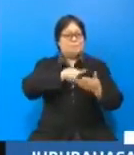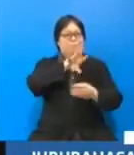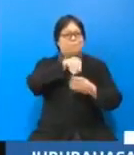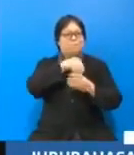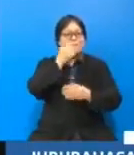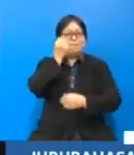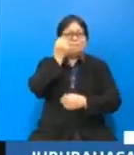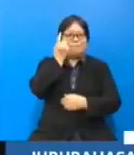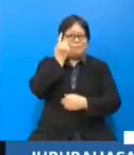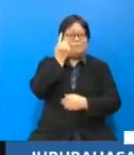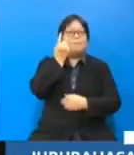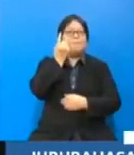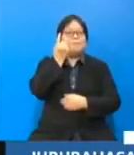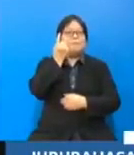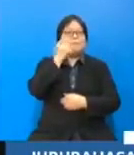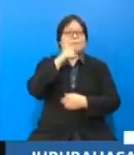menyelami